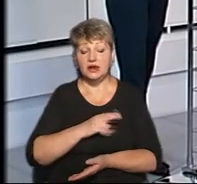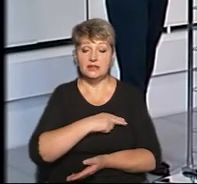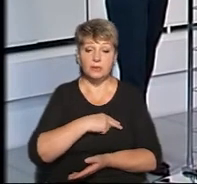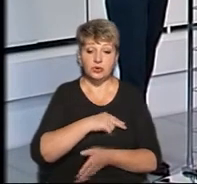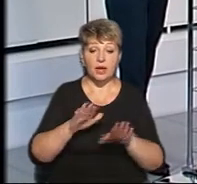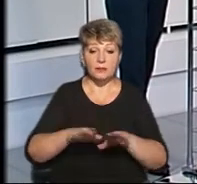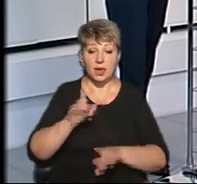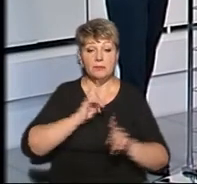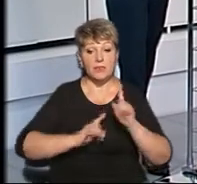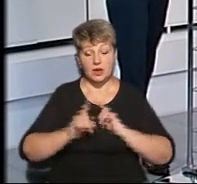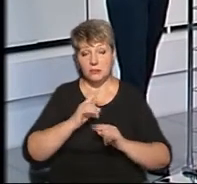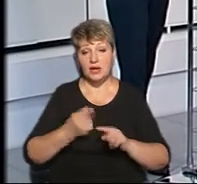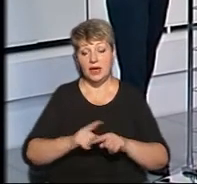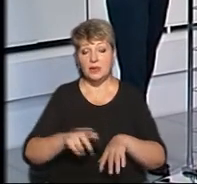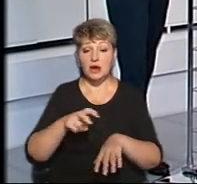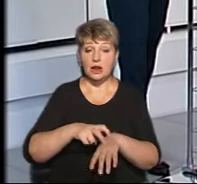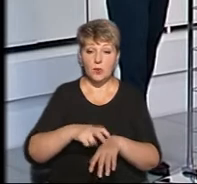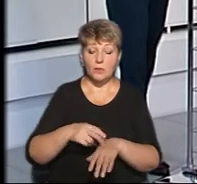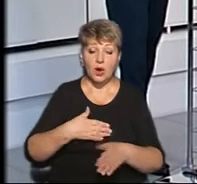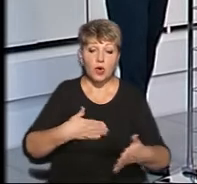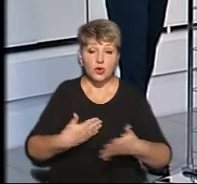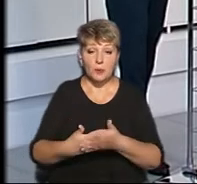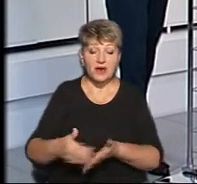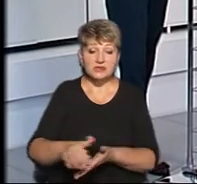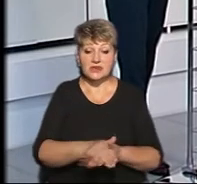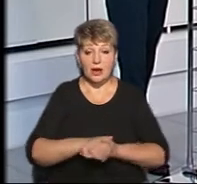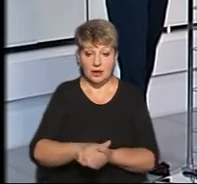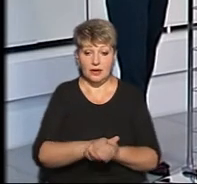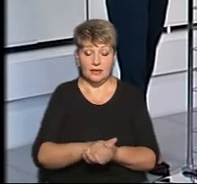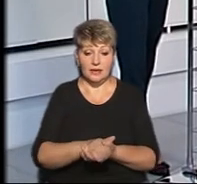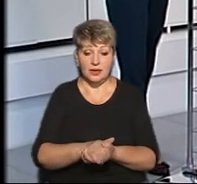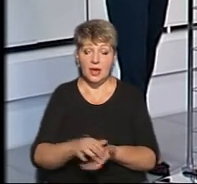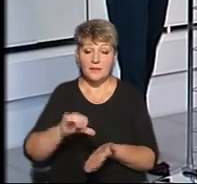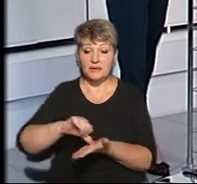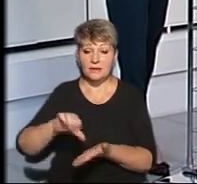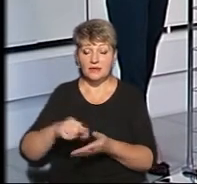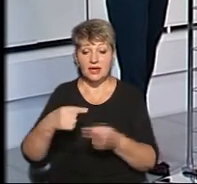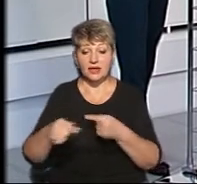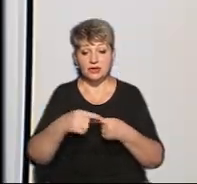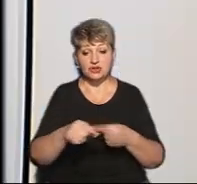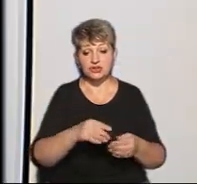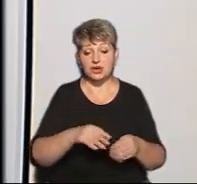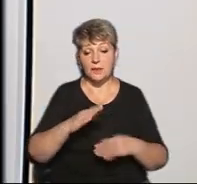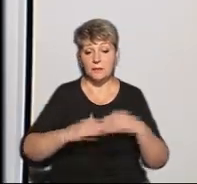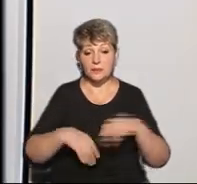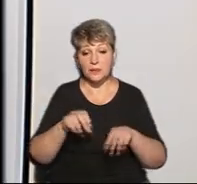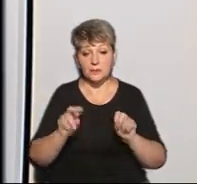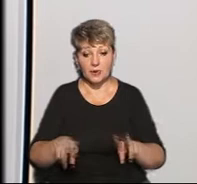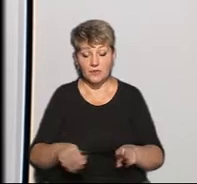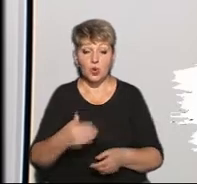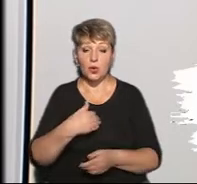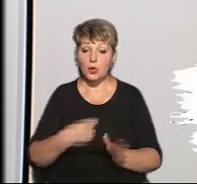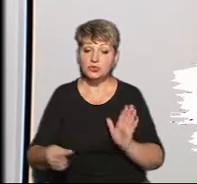рад, також це лікарі, громадські активісти, представники інших професій. Хочу також зазначити,